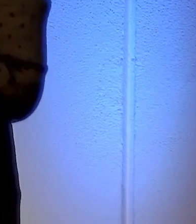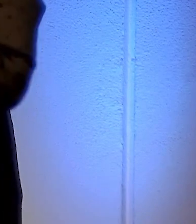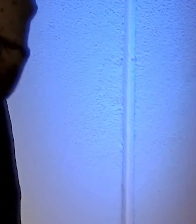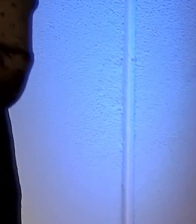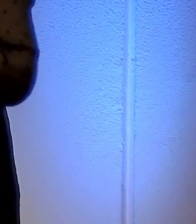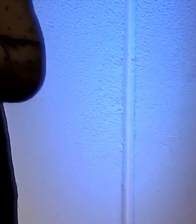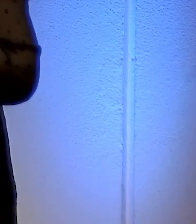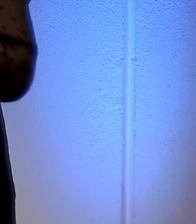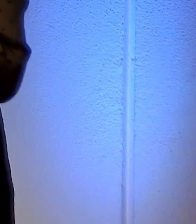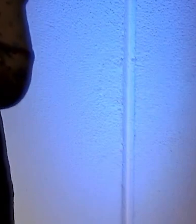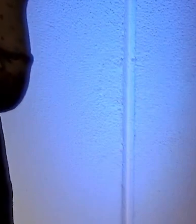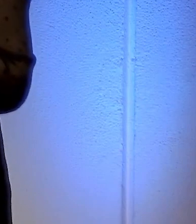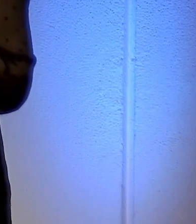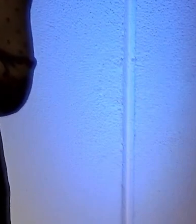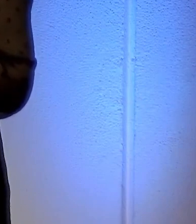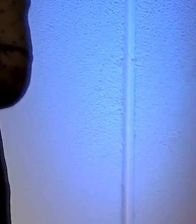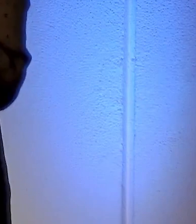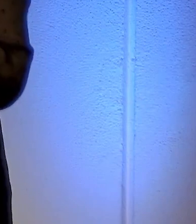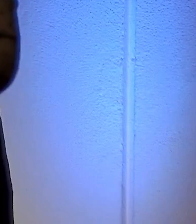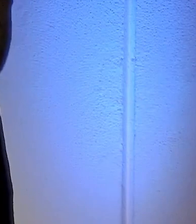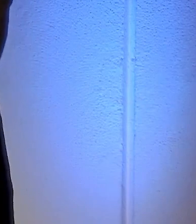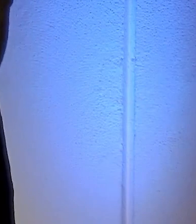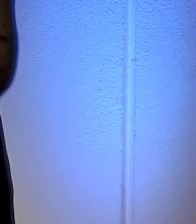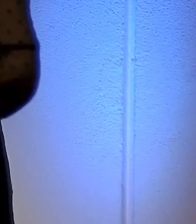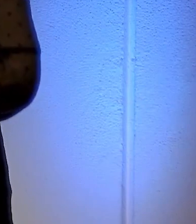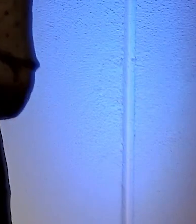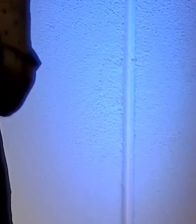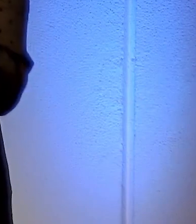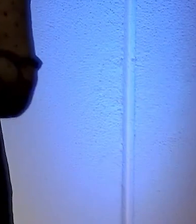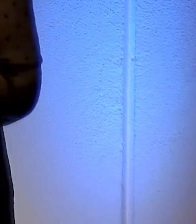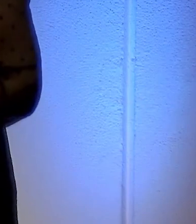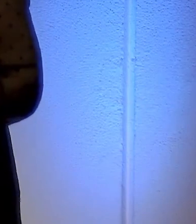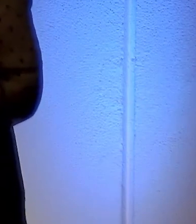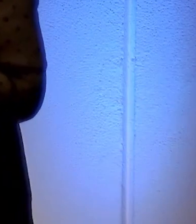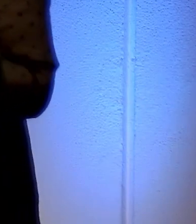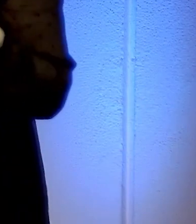Lani je največ glasov dobila kretnja Vse je v naših rokah.